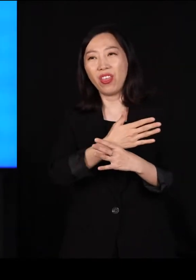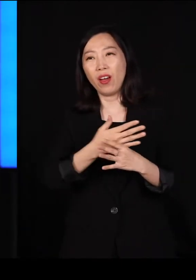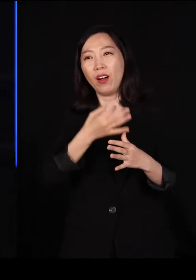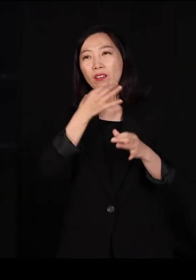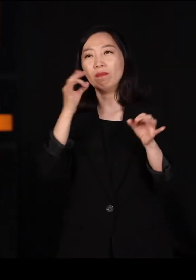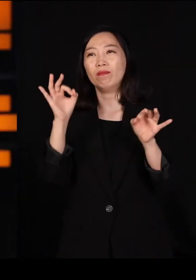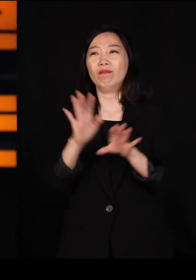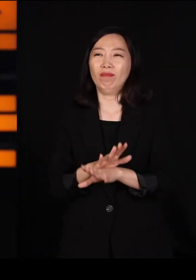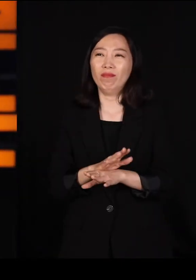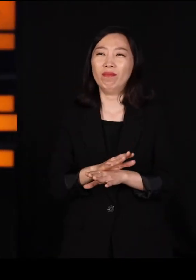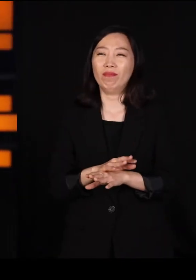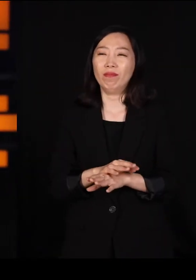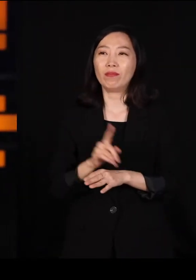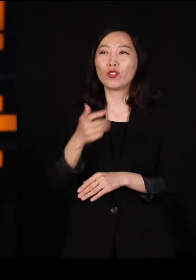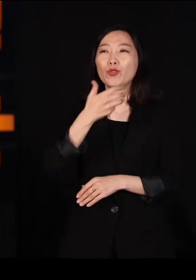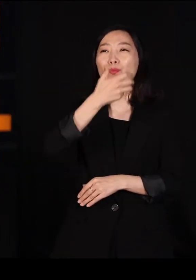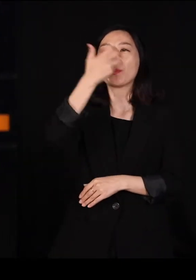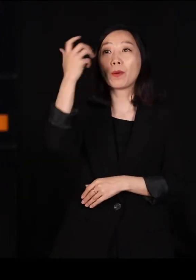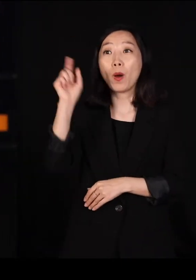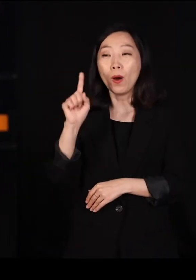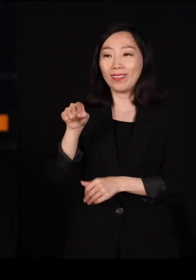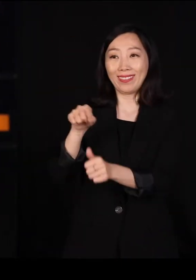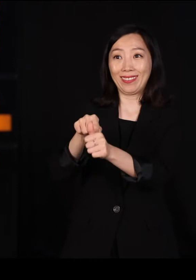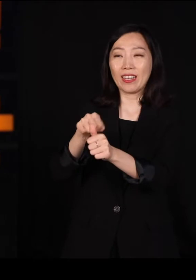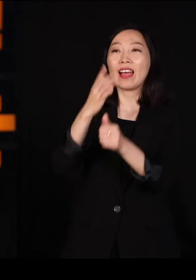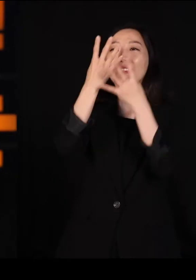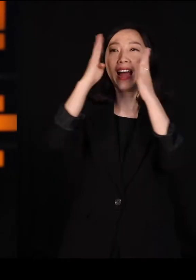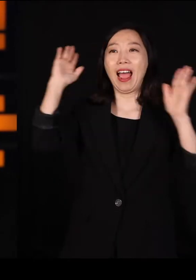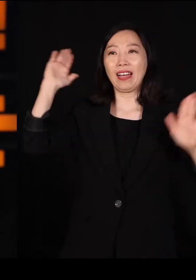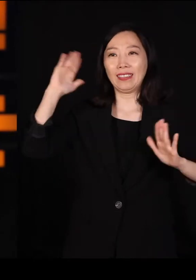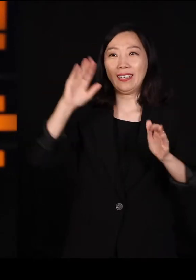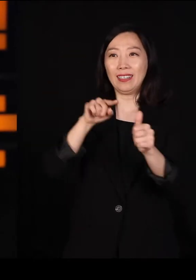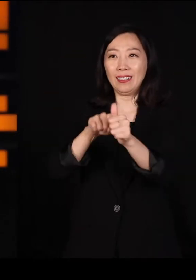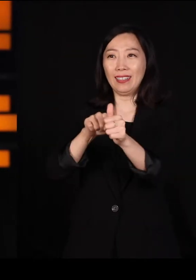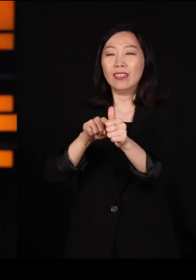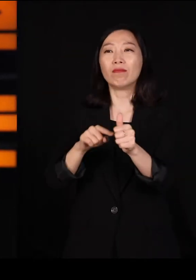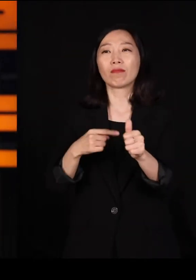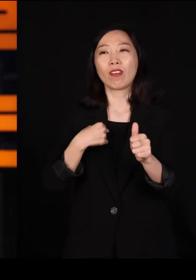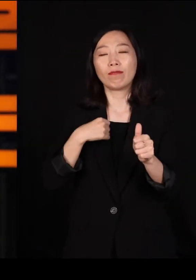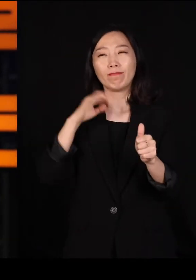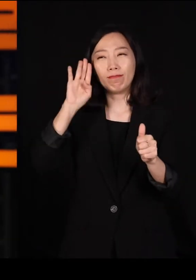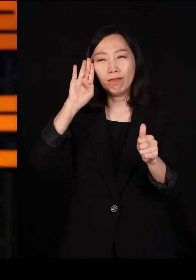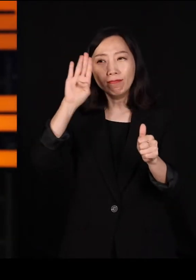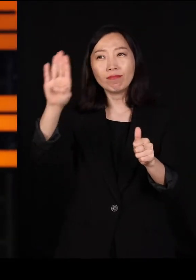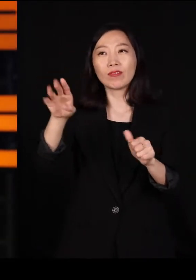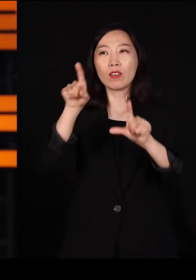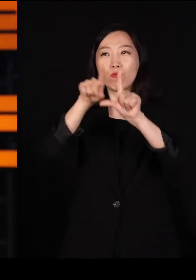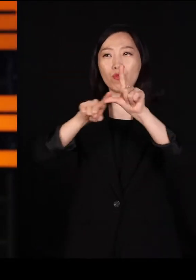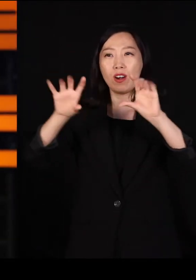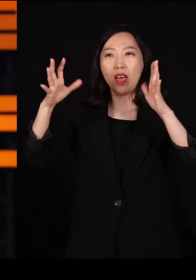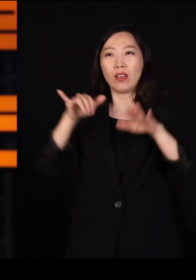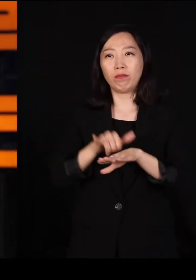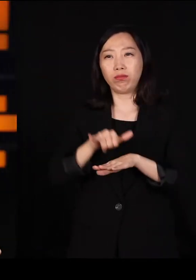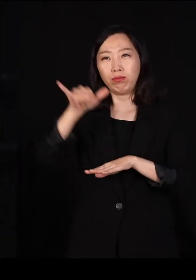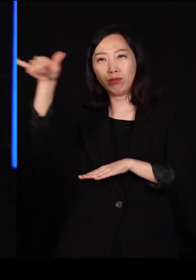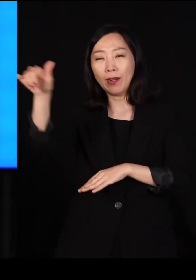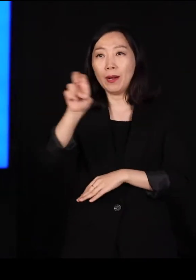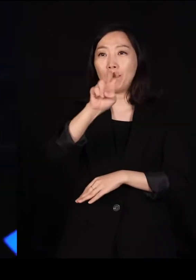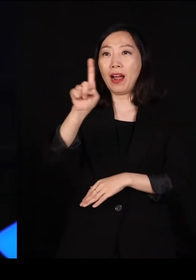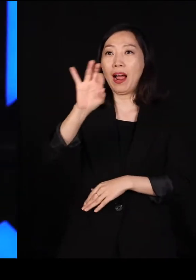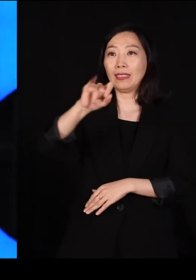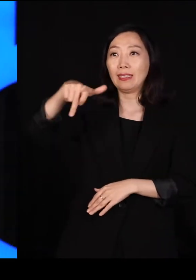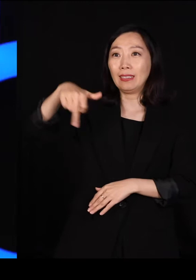되고 이분이 어떤 꿈이 있었냐면 대학생이었어요. 이분이 나중에 브라질에 가서 마이크로 파이낸싱을 하고